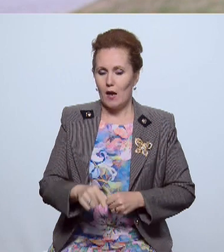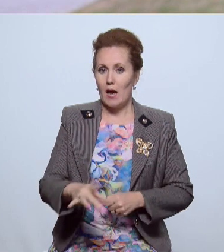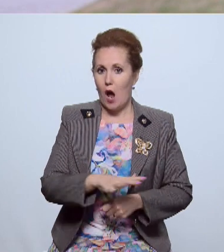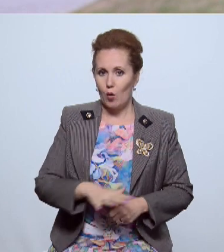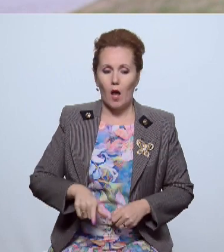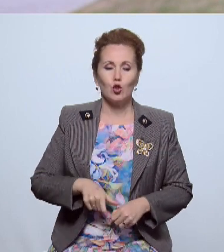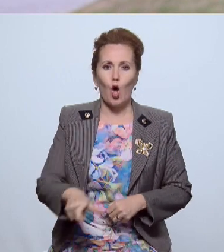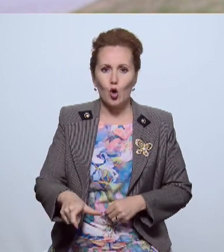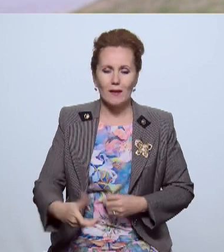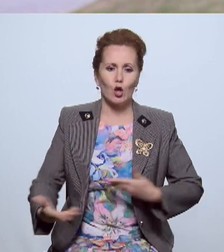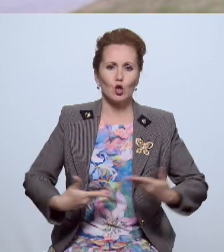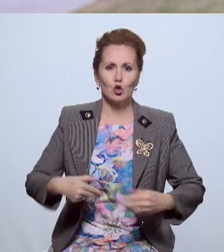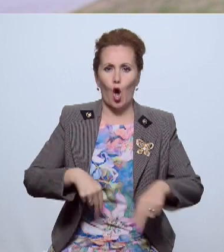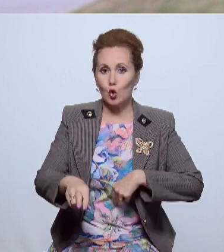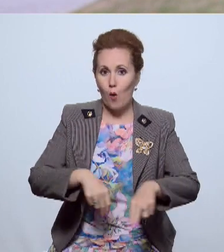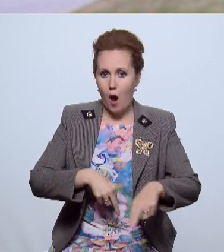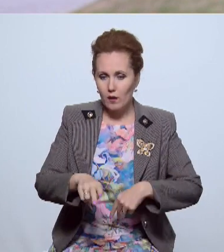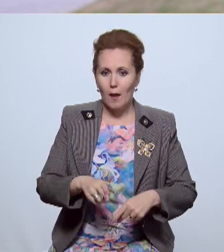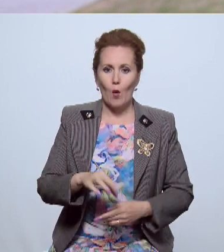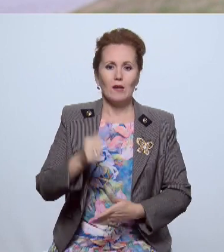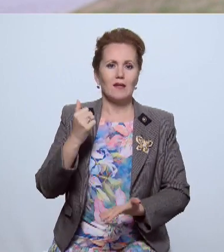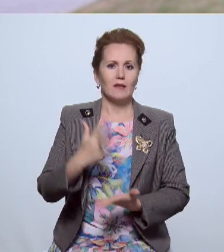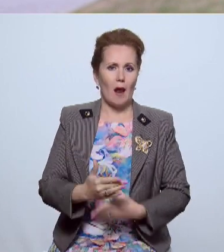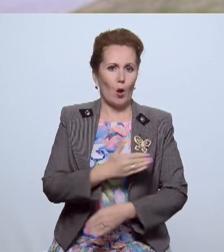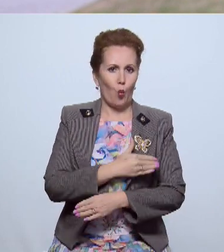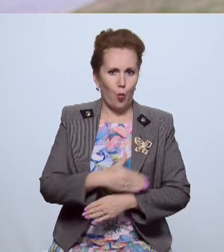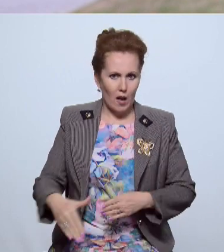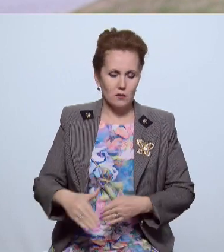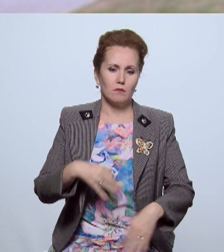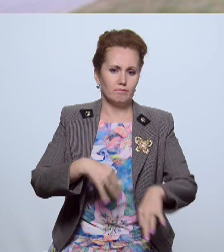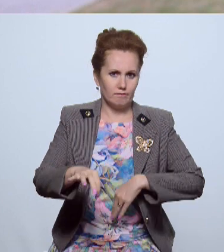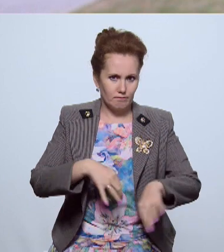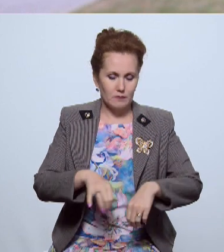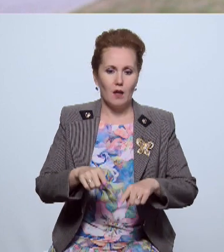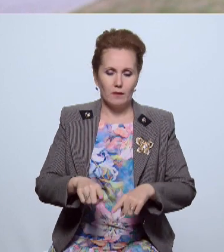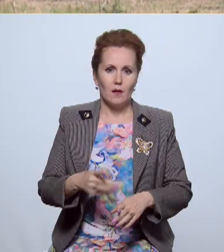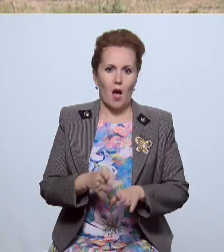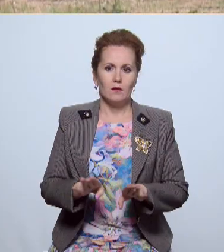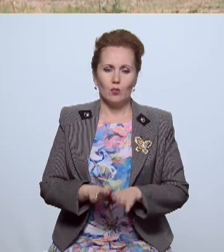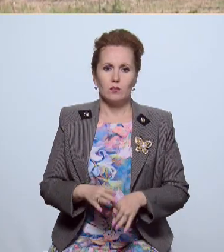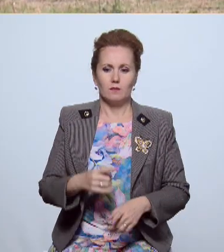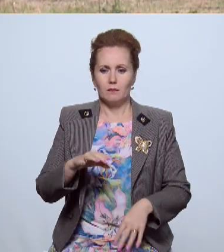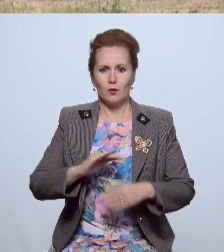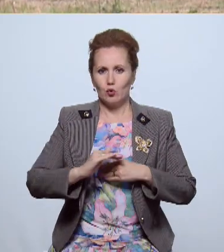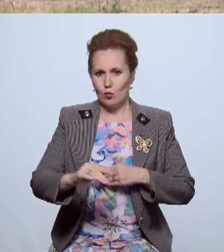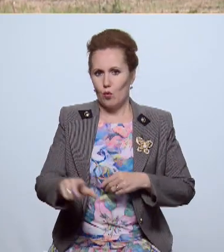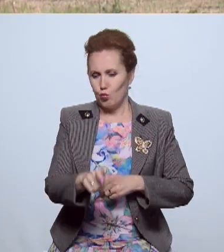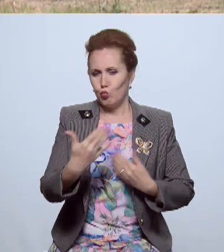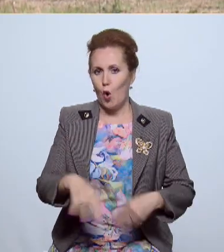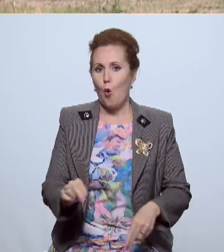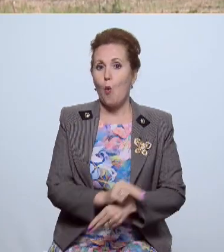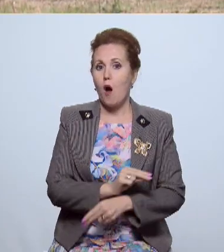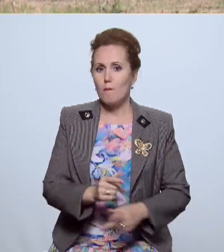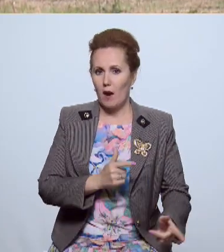что по дорогам и тротуарам, ну скажем так, по центральным улицам и магистралям таким напряжение снято. Всего в этом году в